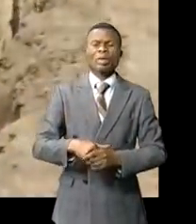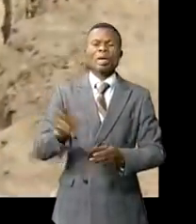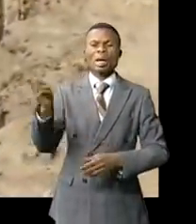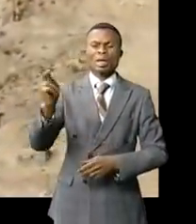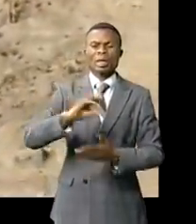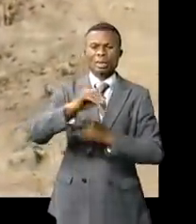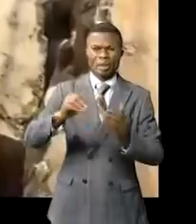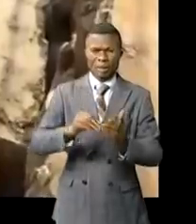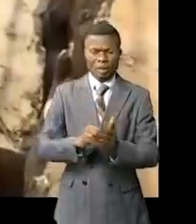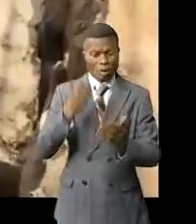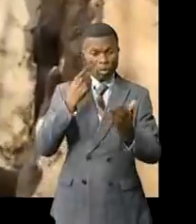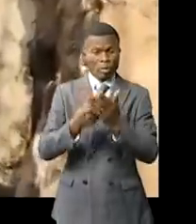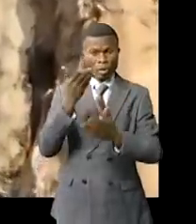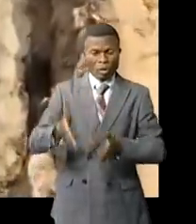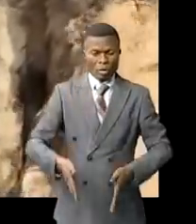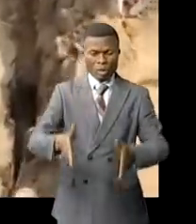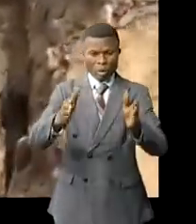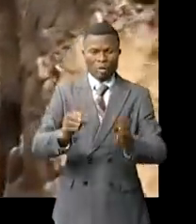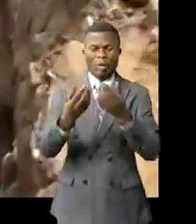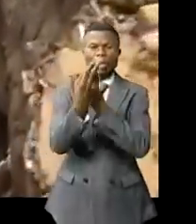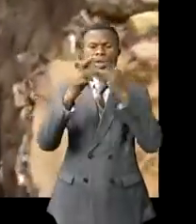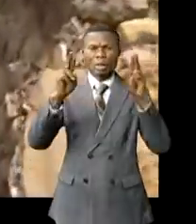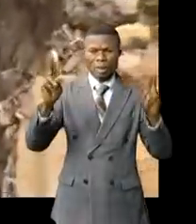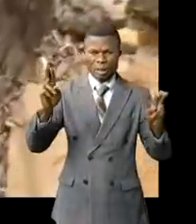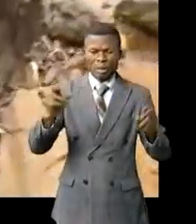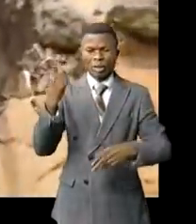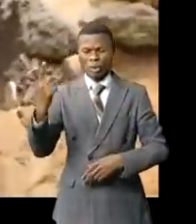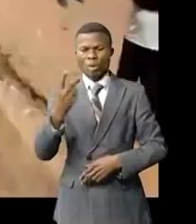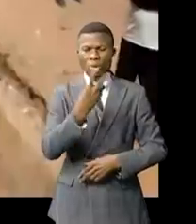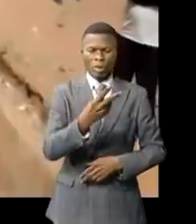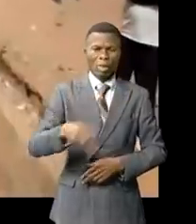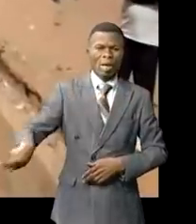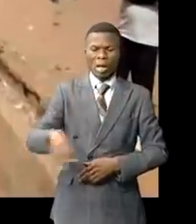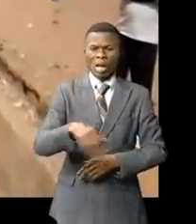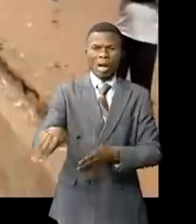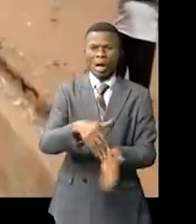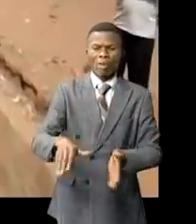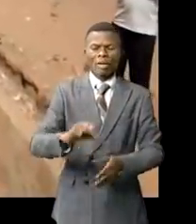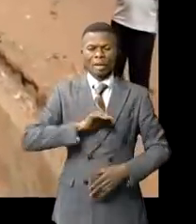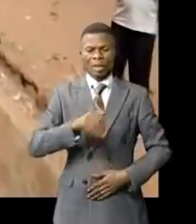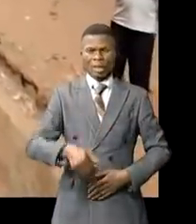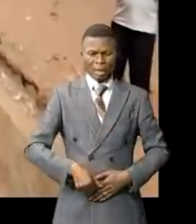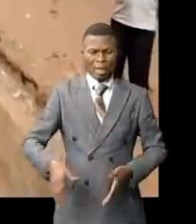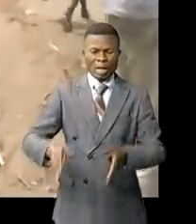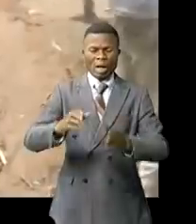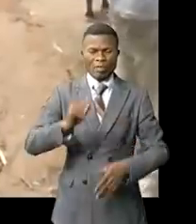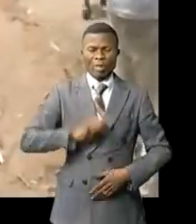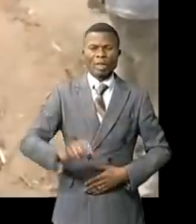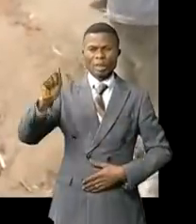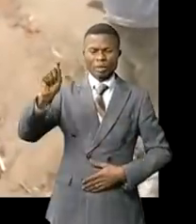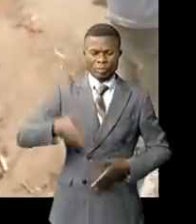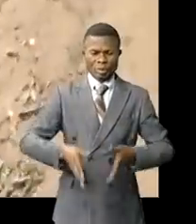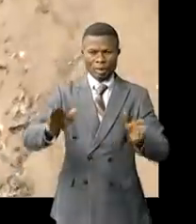central. On peut le constater sur l'avenue de la Révolution 1 et 2, avenue Kassavubu, avenue Docteur Étienne Tshisekedi,